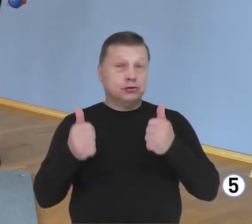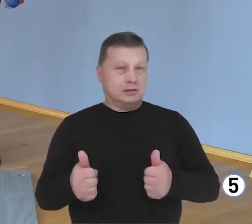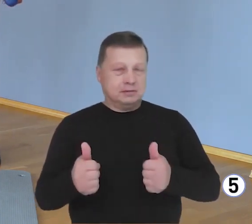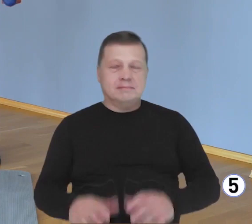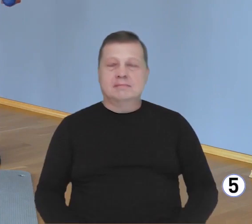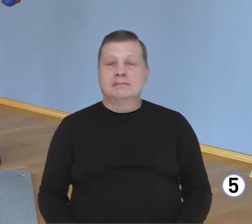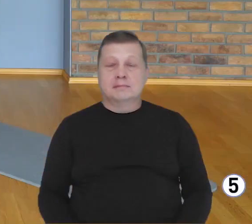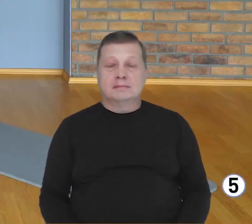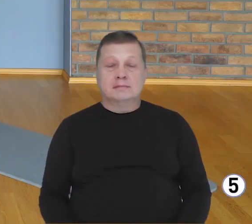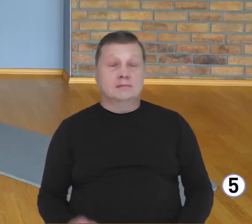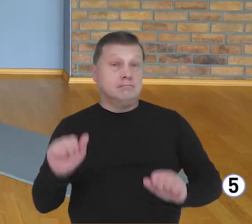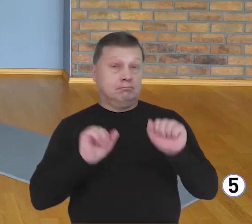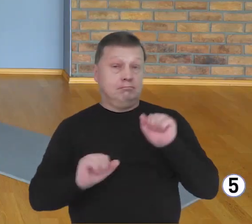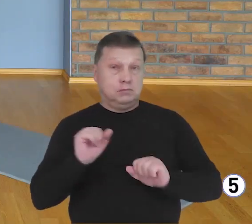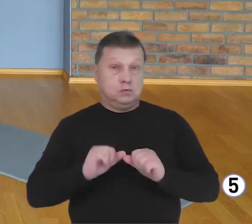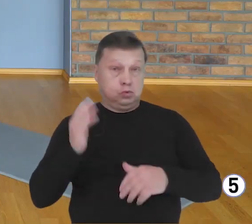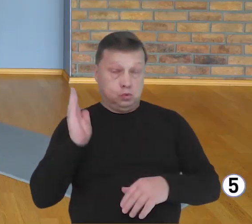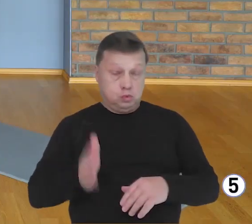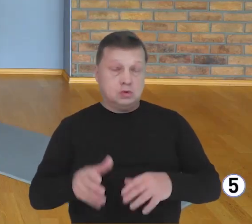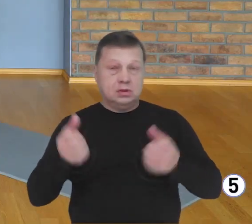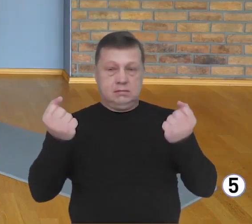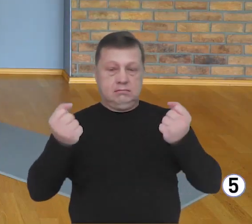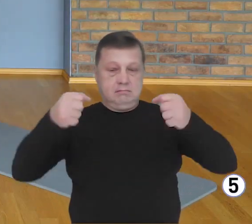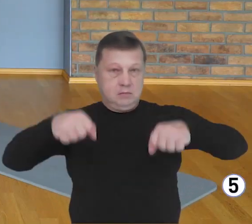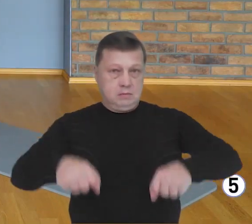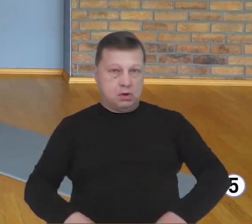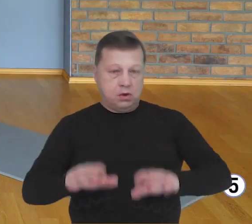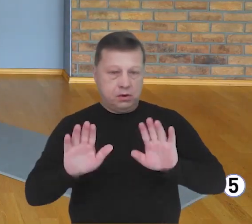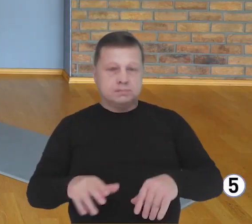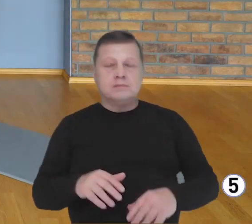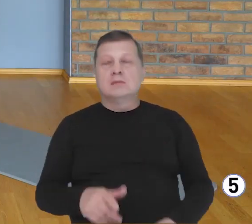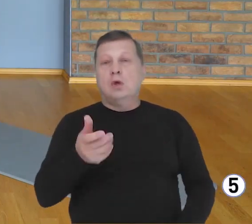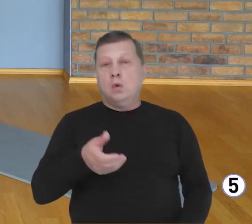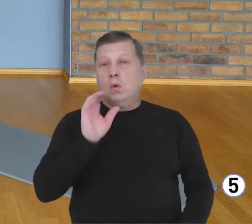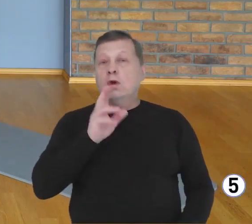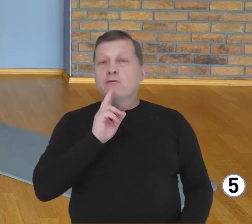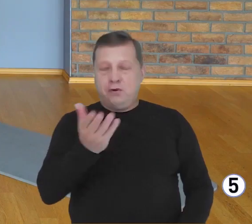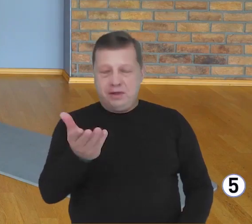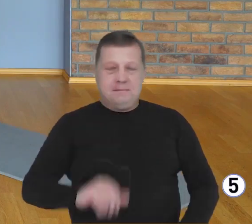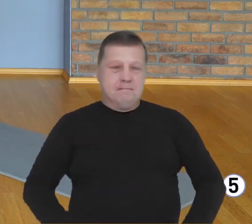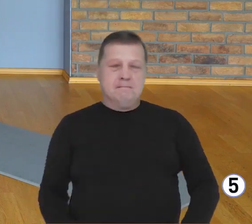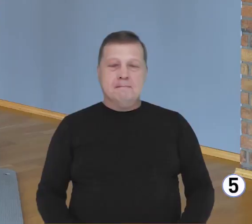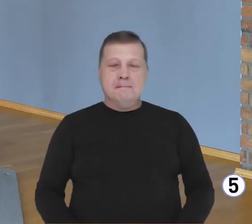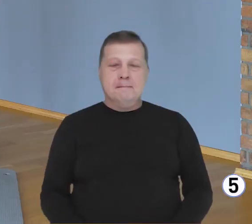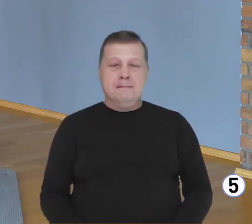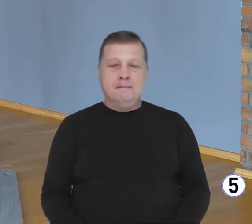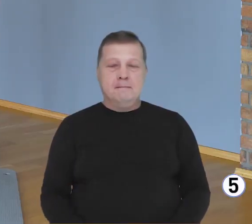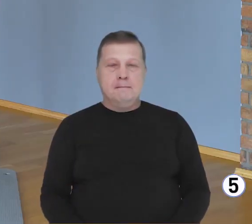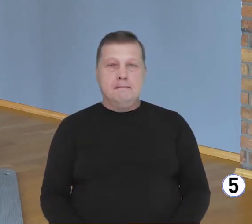Dziękuję, zatrzymujemy się. Po zakończonym ćwiczeniu odkładamy hantle, bierzemy łyk wody.